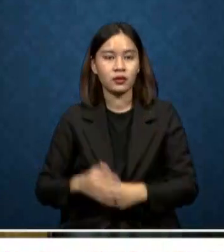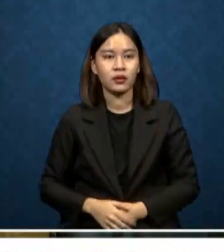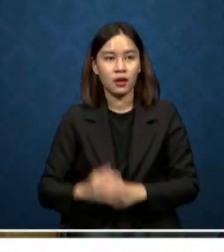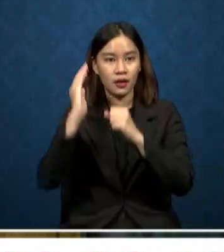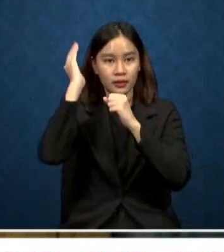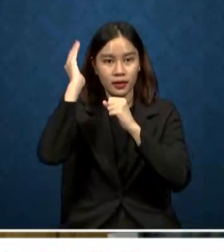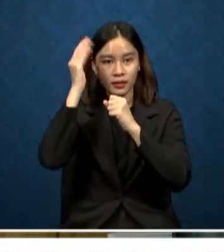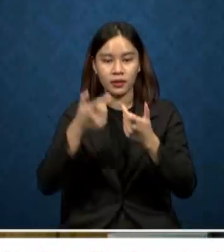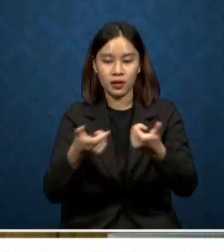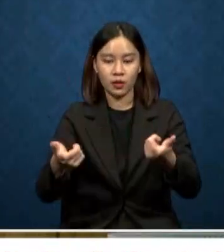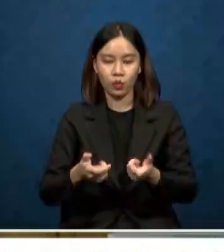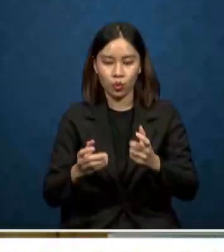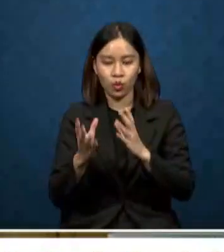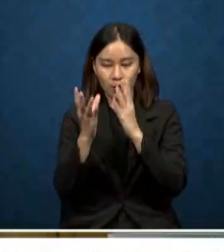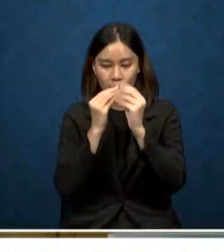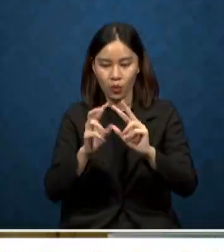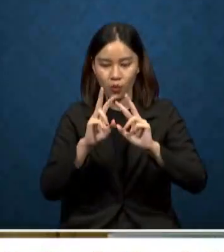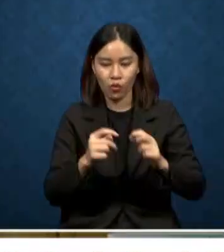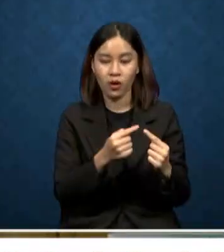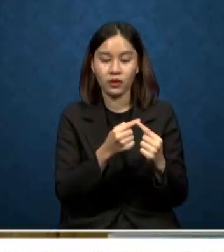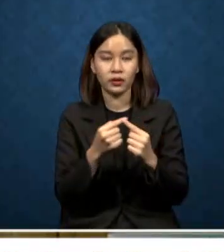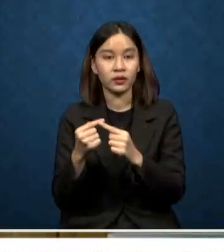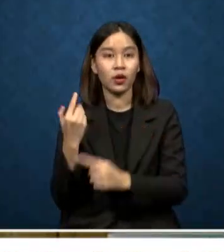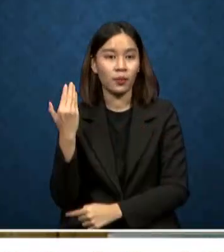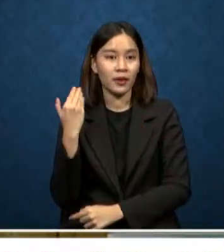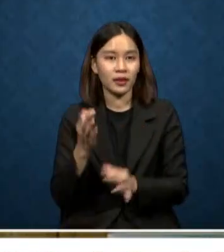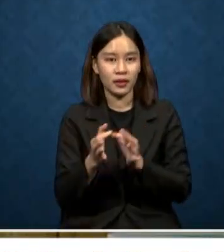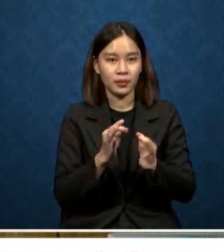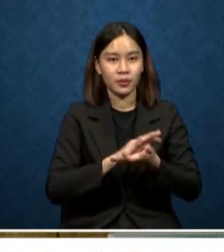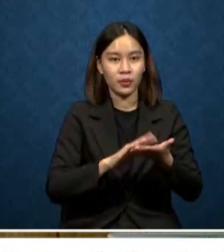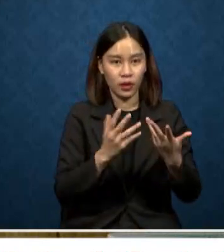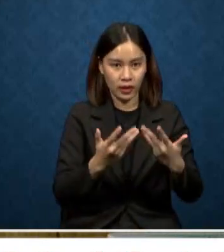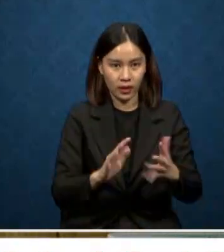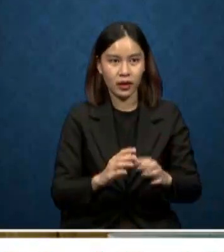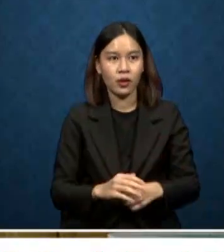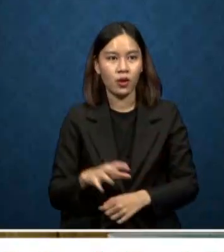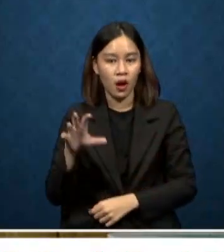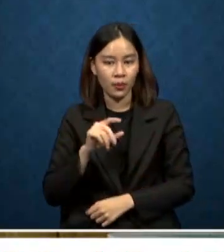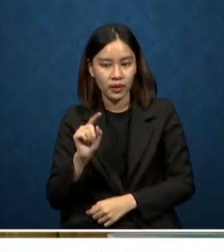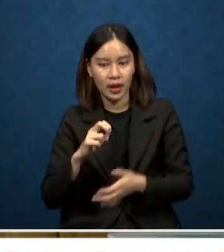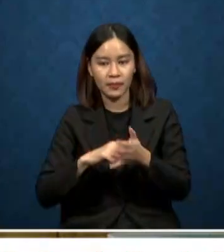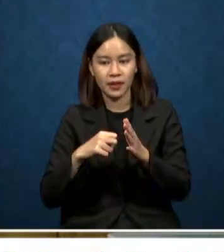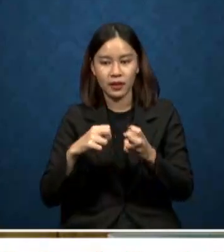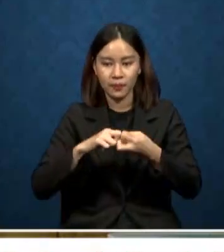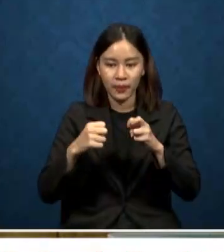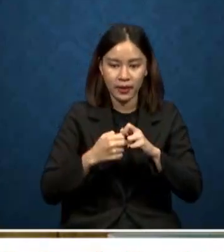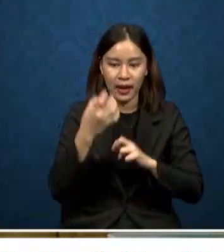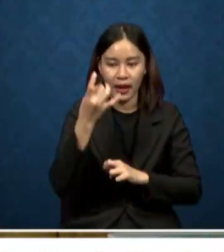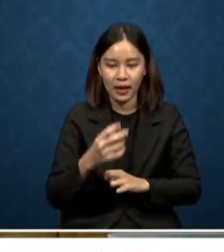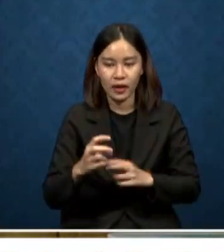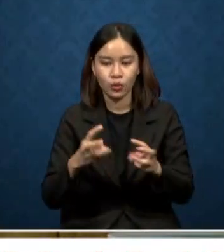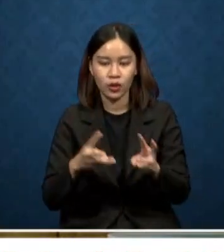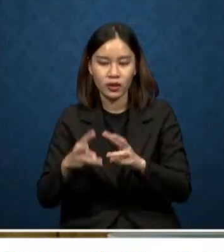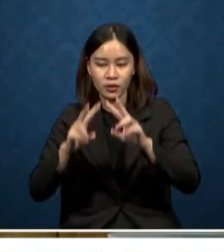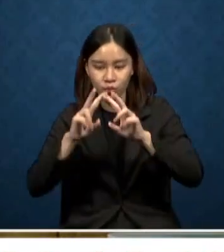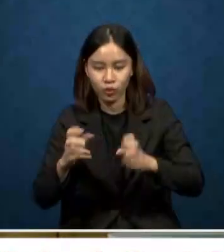อนำเสนอรายงานการศึษาต่จากที่ทานสาทิตได้ชื่แ่งเป็รหว่า ที่หกรปาณหาเป็นยไวิธีกศึกษาเป็นอยางไร